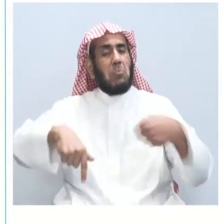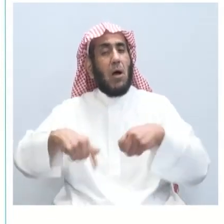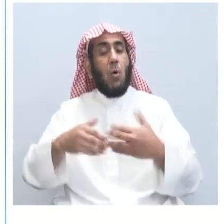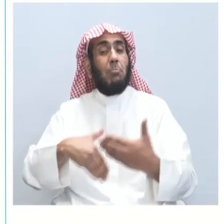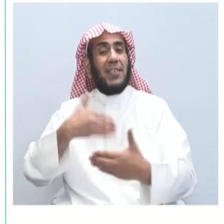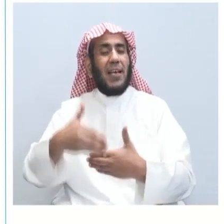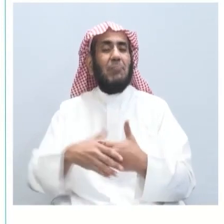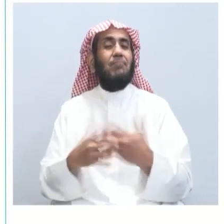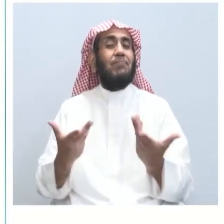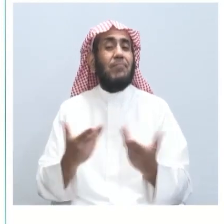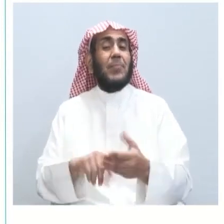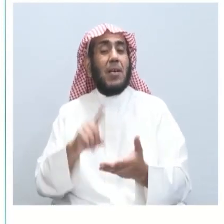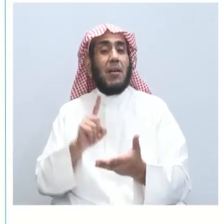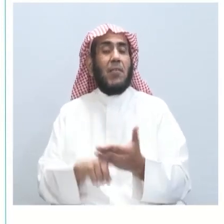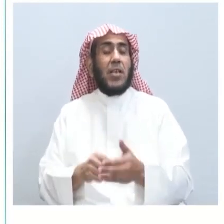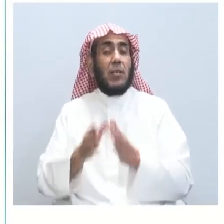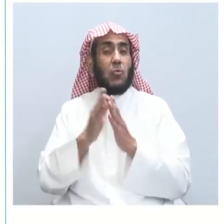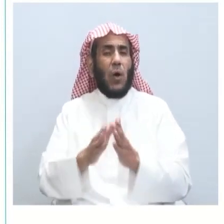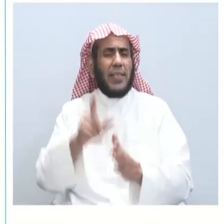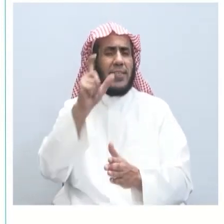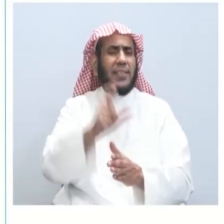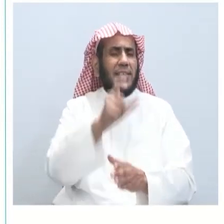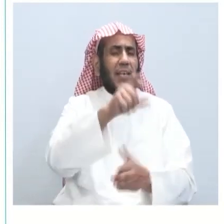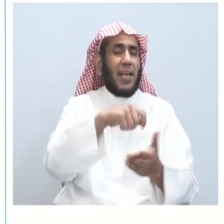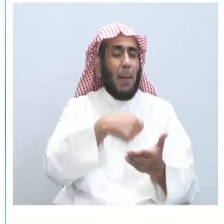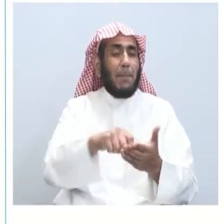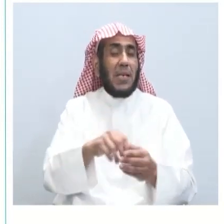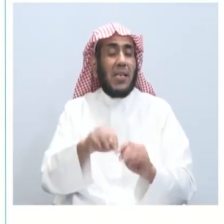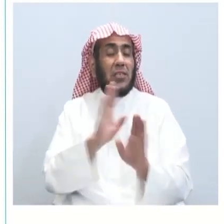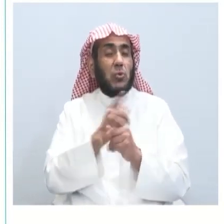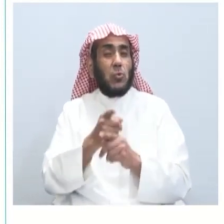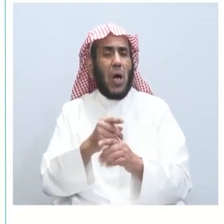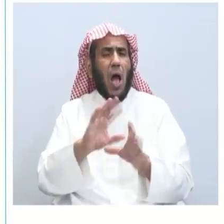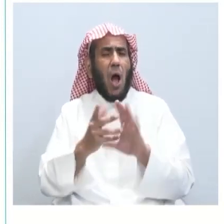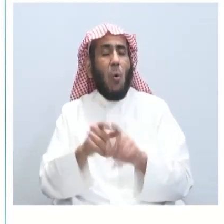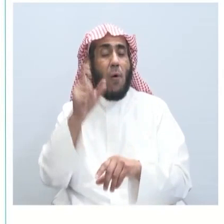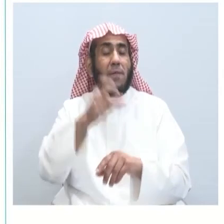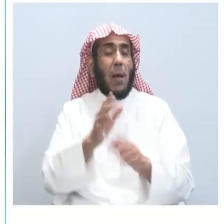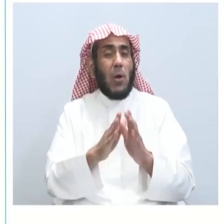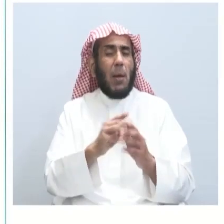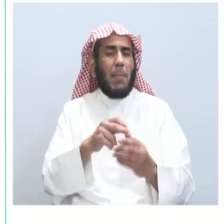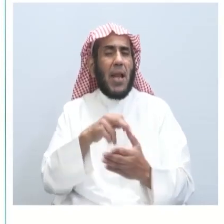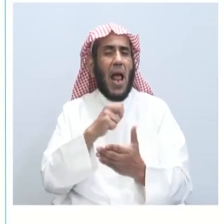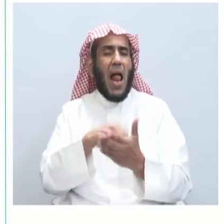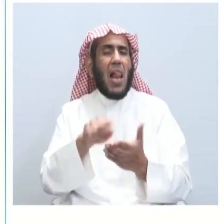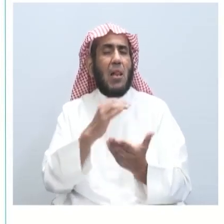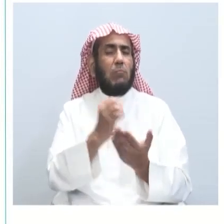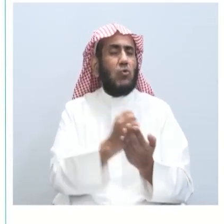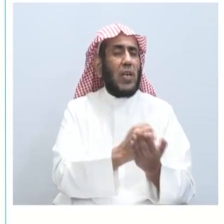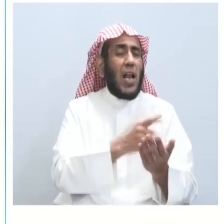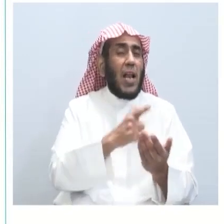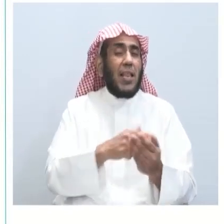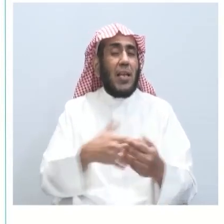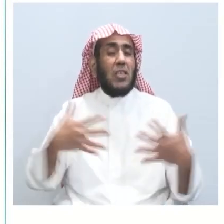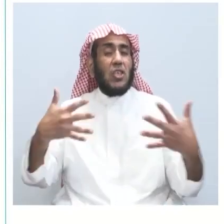وبالتالي فانها تحدد شريحه من ش من السوق او فئه معينه من المستهلكين الذين